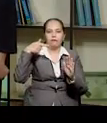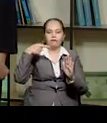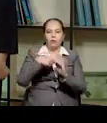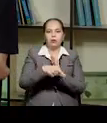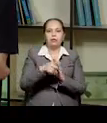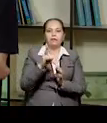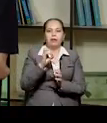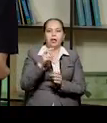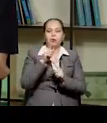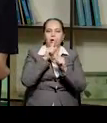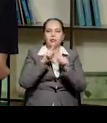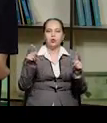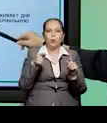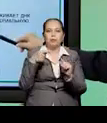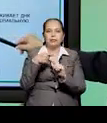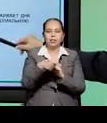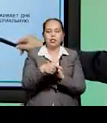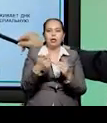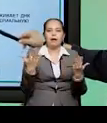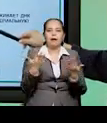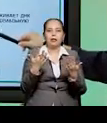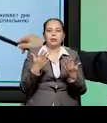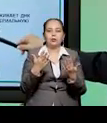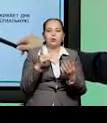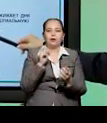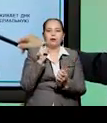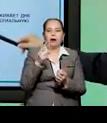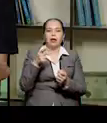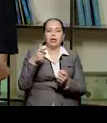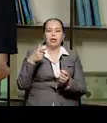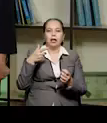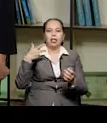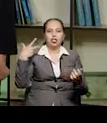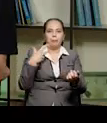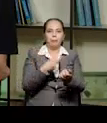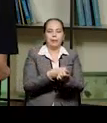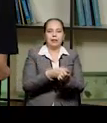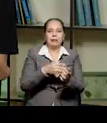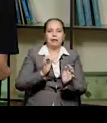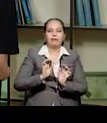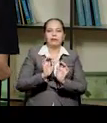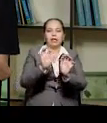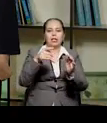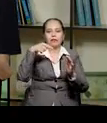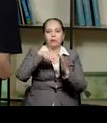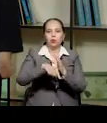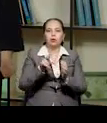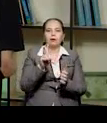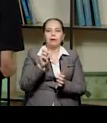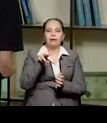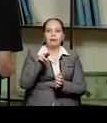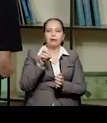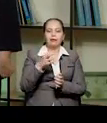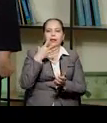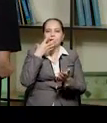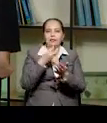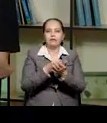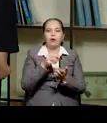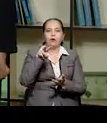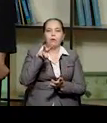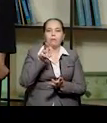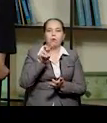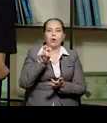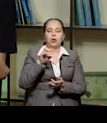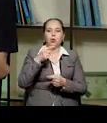клетку особый стержень, который, как шприц, вталкивает внутрь клетки свою